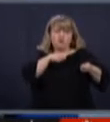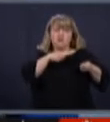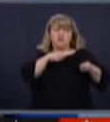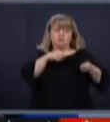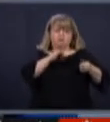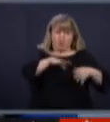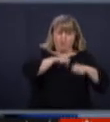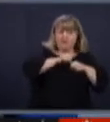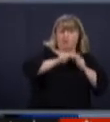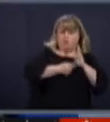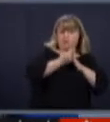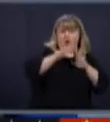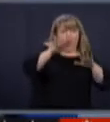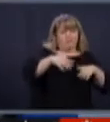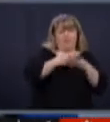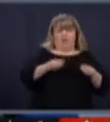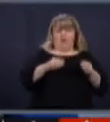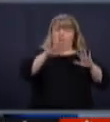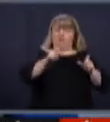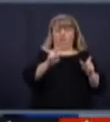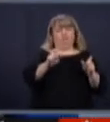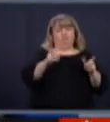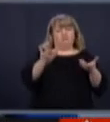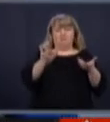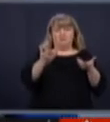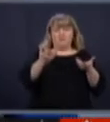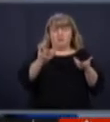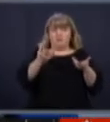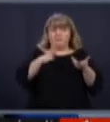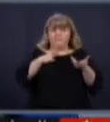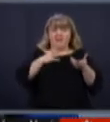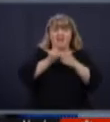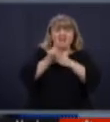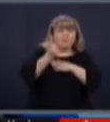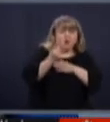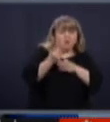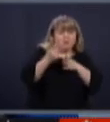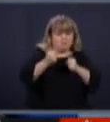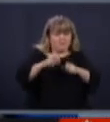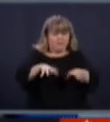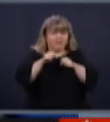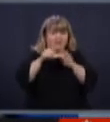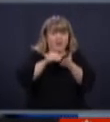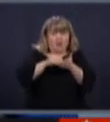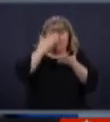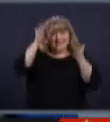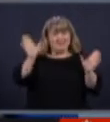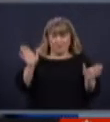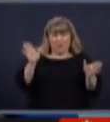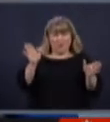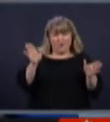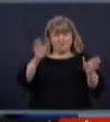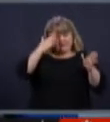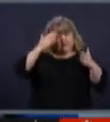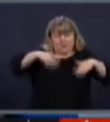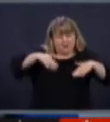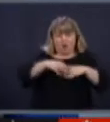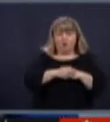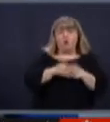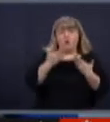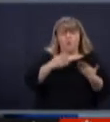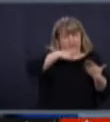l'immunité. Là, est-ce qu'elle se prolonge au-delà d'une saison? On ne le sait pas. Moi, je pense que, à date, ce que je sens, là, à la littérature que